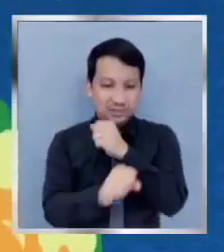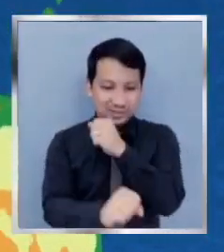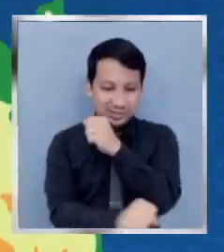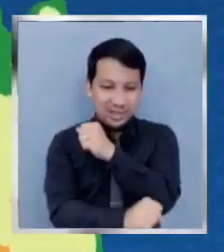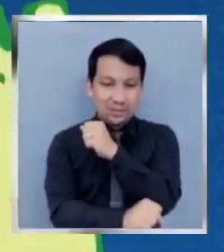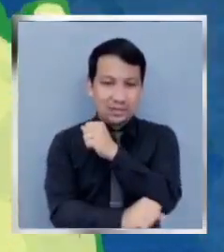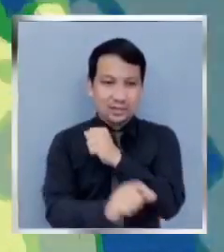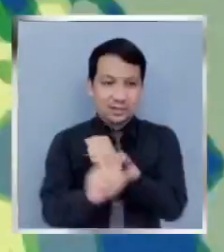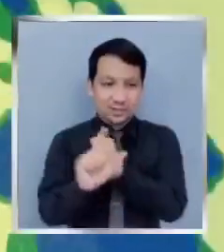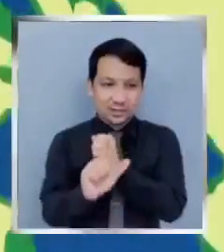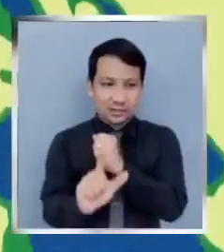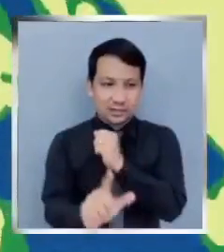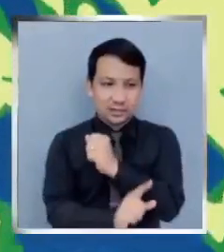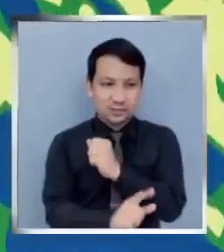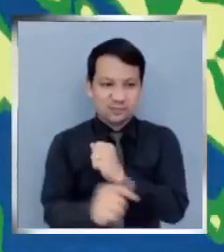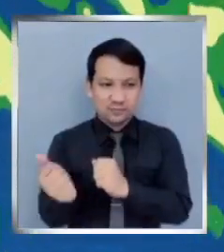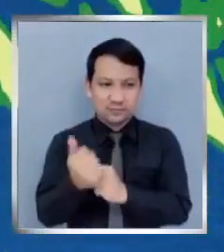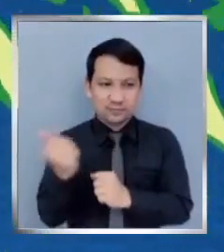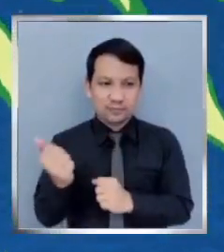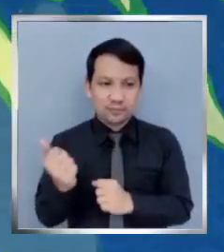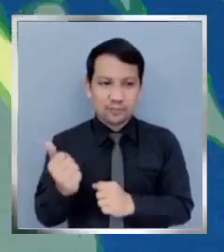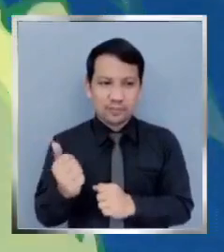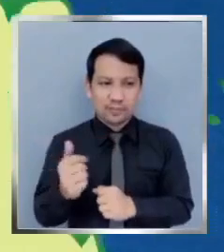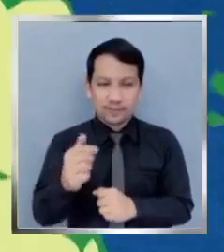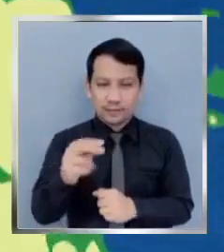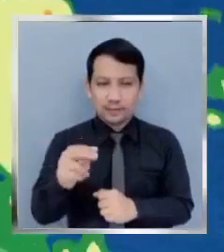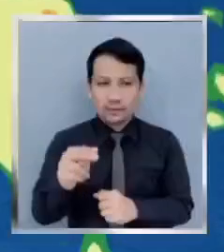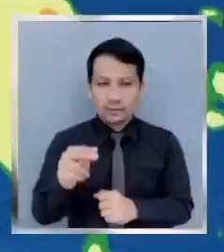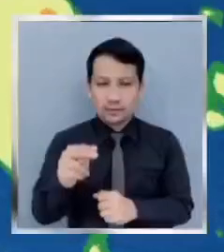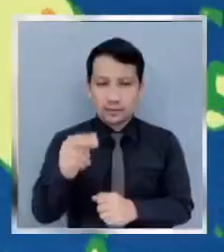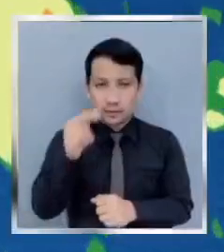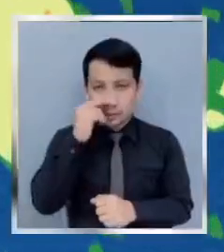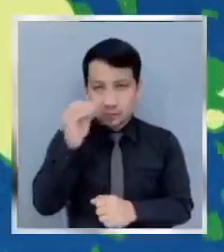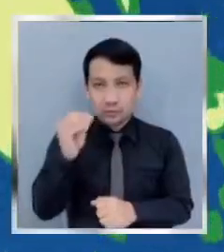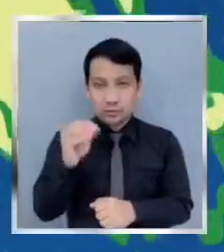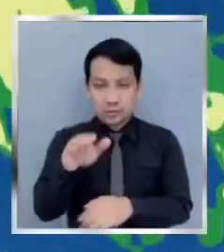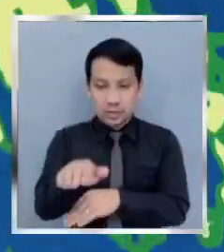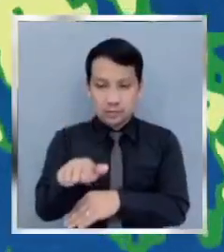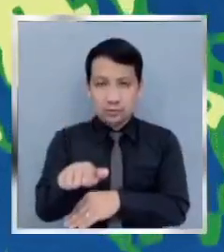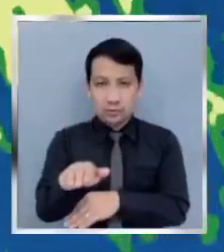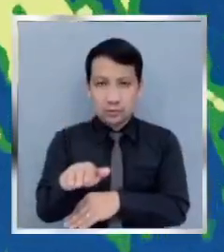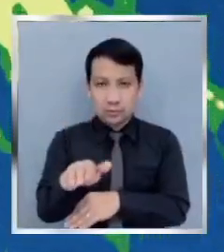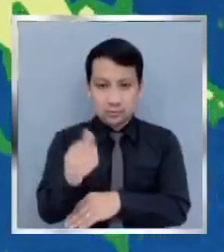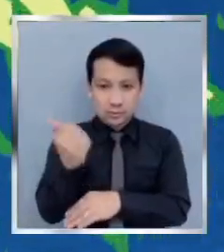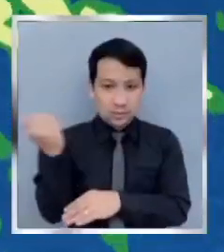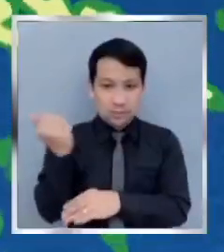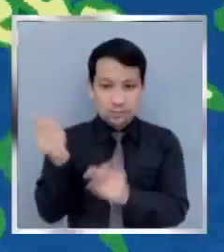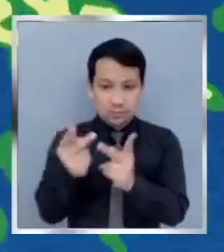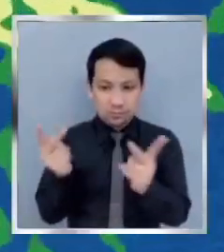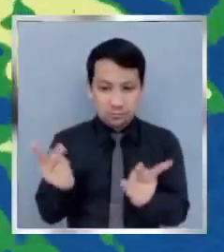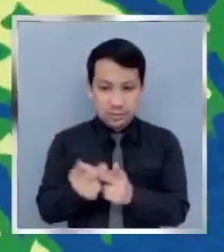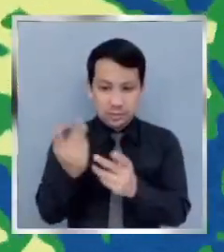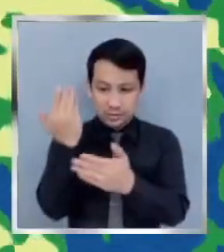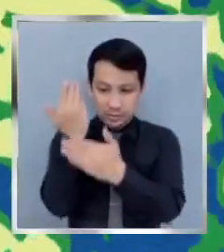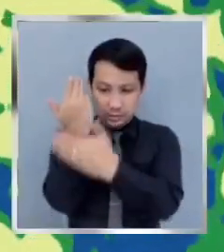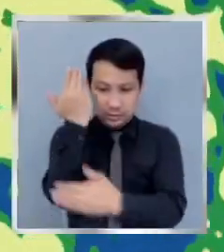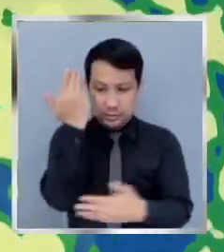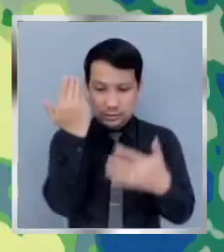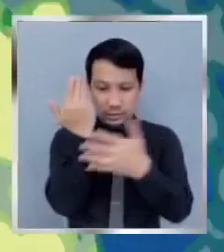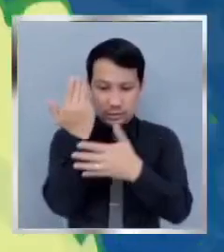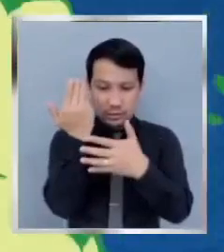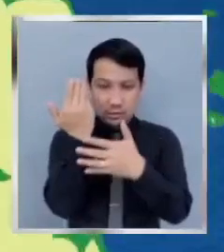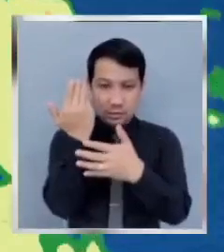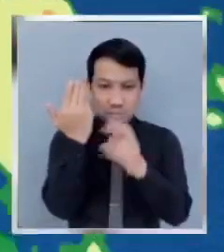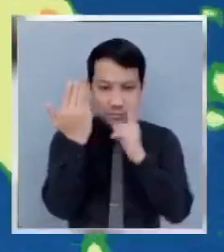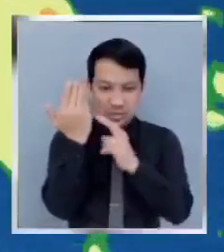pati sa ilang bahagi ng Negros. Sa hapon, ulanin din ang iba pang lugar sa Visayas at malaking bahagi ng Mindanao.